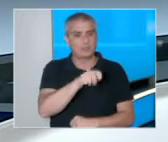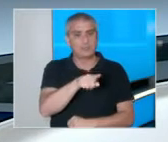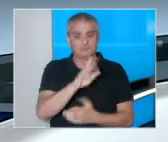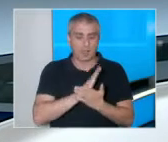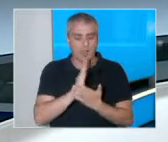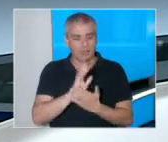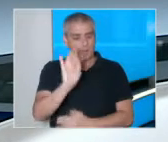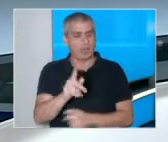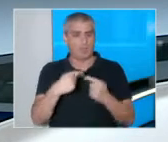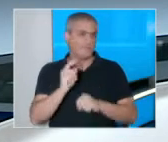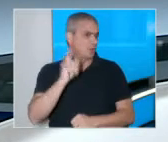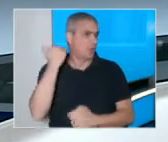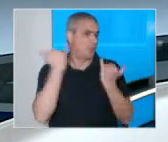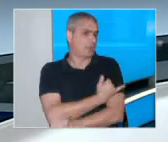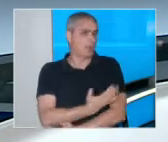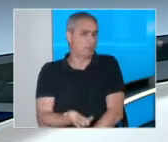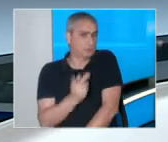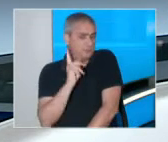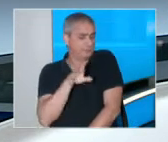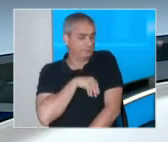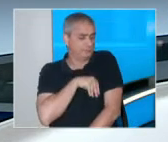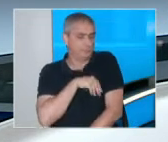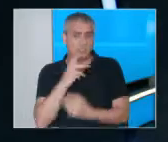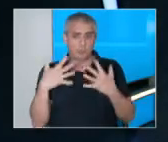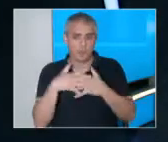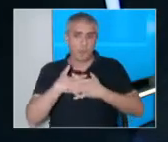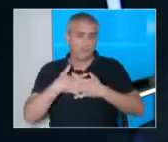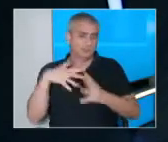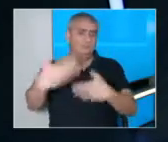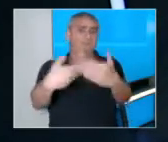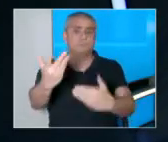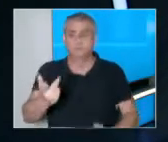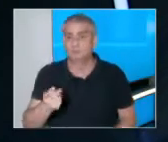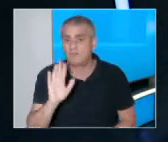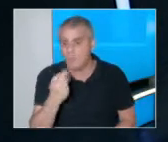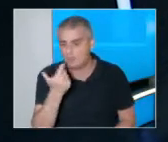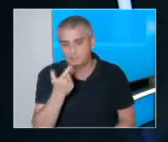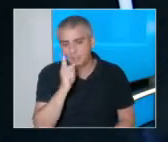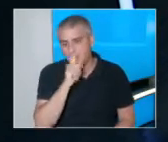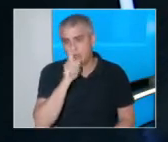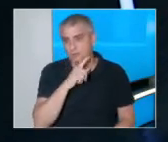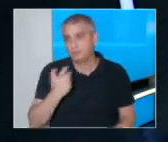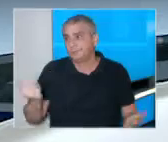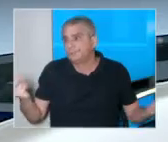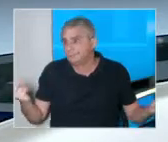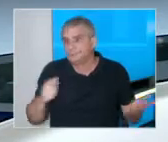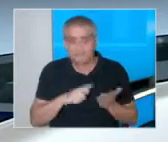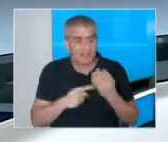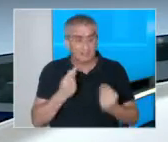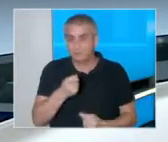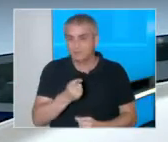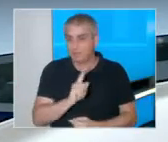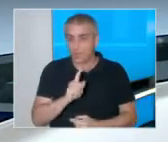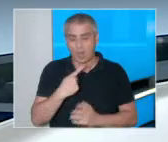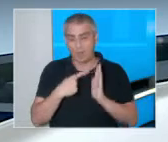ההחלטה הזאת להחרים את הוועדות לא הייתה טעות, כי אפשרתם לקואליציה לרוץ כברת דרך. שלא לומר אפילו קצת ילדותית, כי אתה יודע, המשחק הזה של